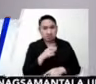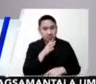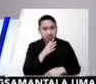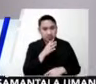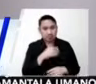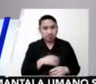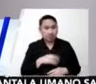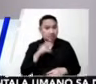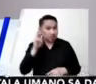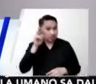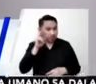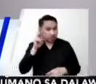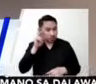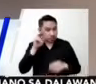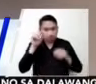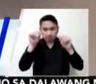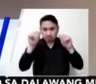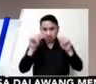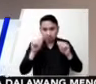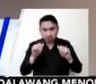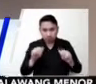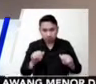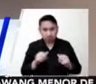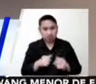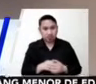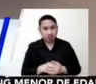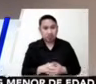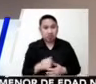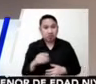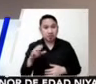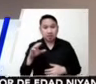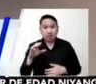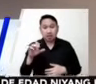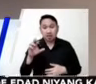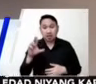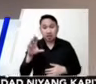pin social media si olym medal carlot